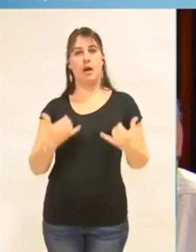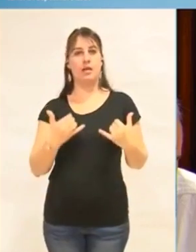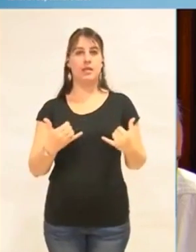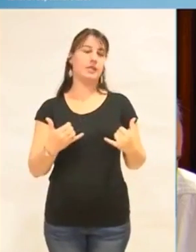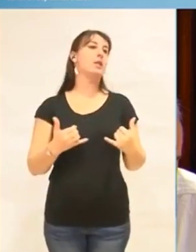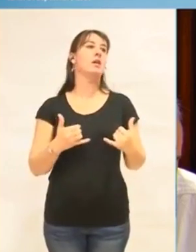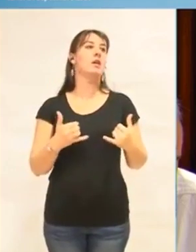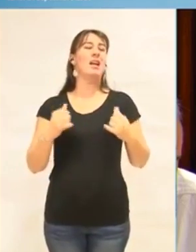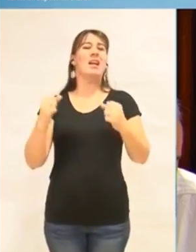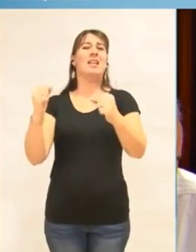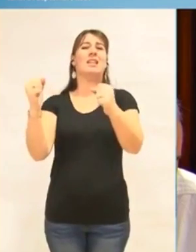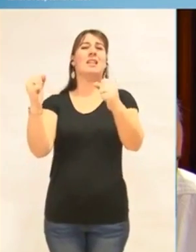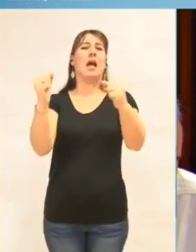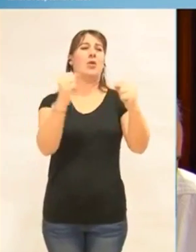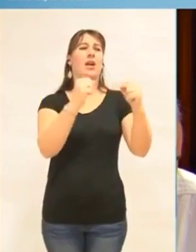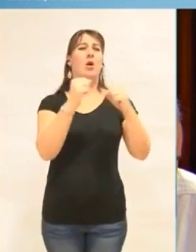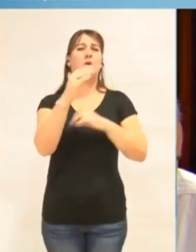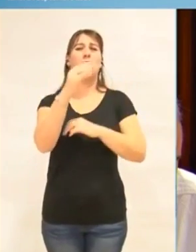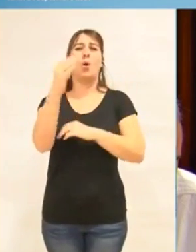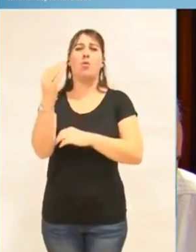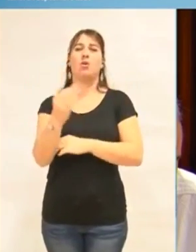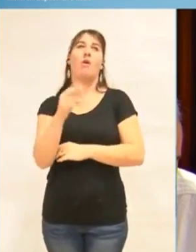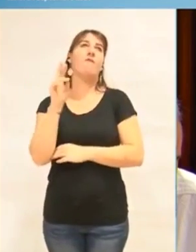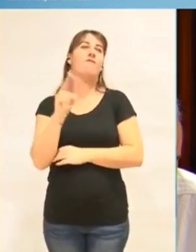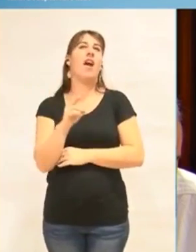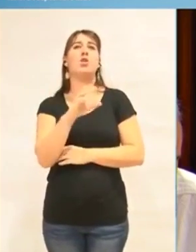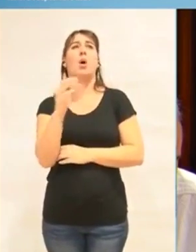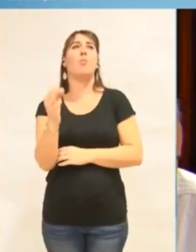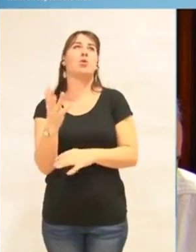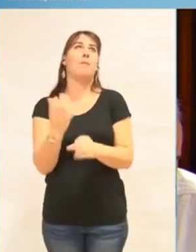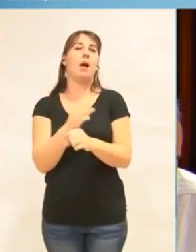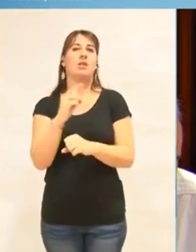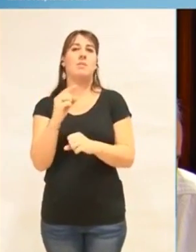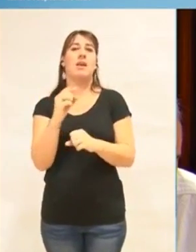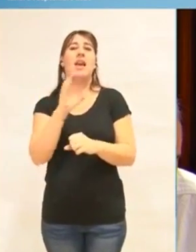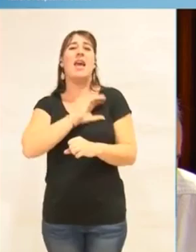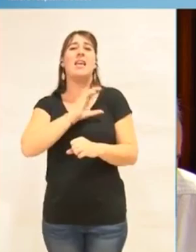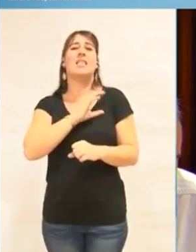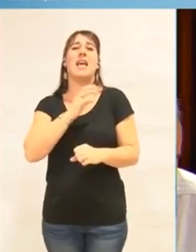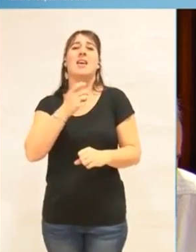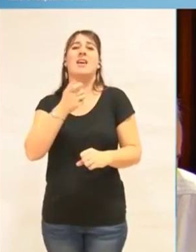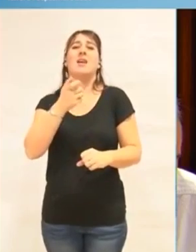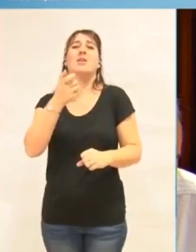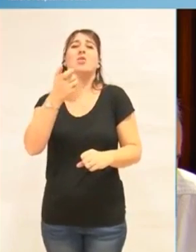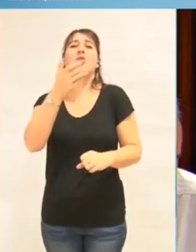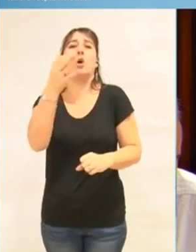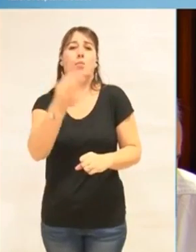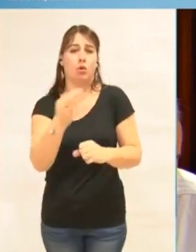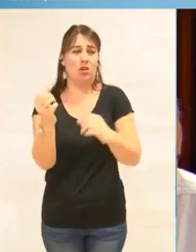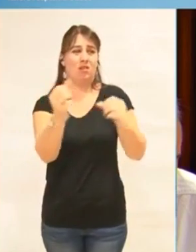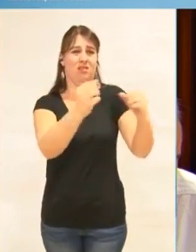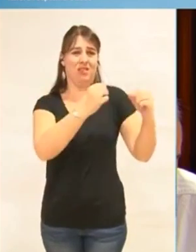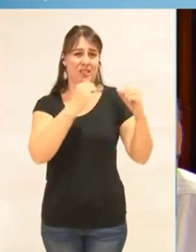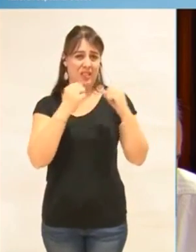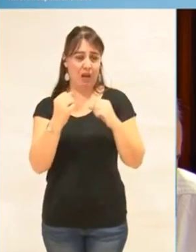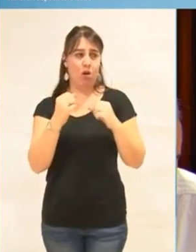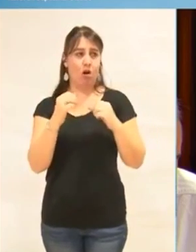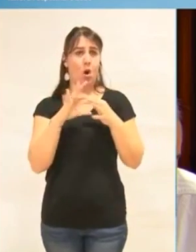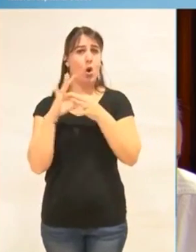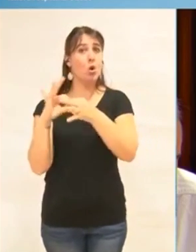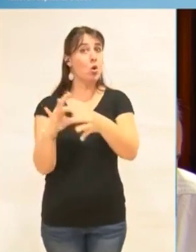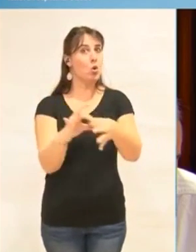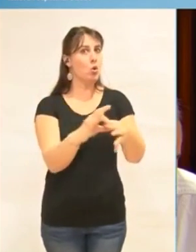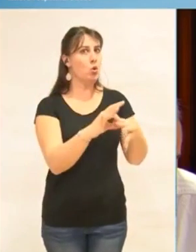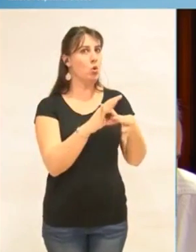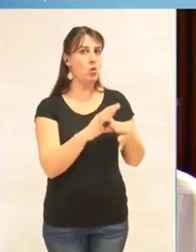plus unanimement possible, parce que ce ne sera pas unanime, va dans le même sens, a une demande conjointe. J'ai parlé d'union sacrée,